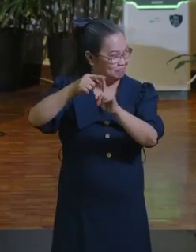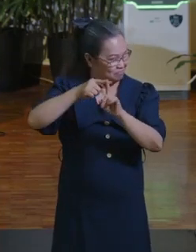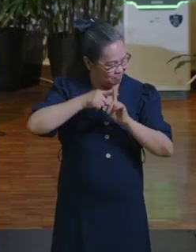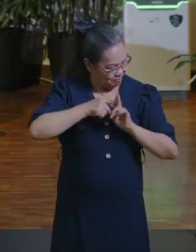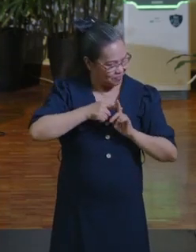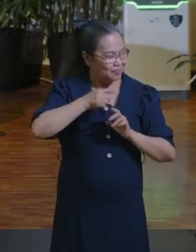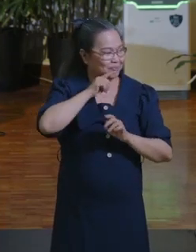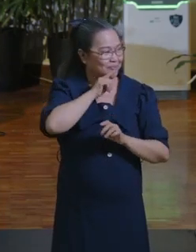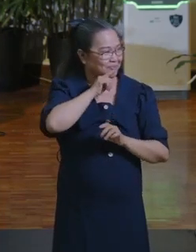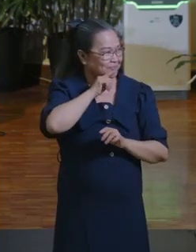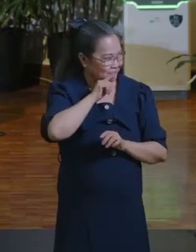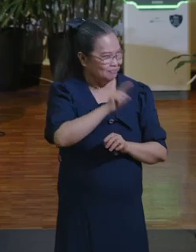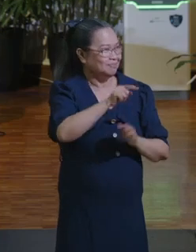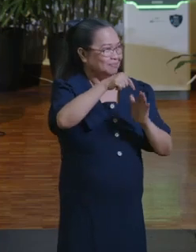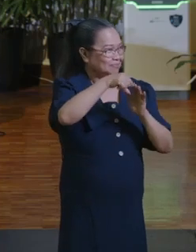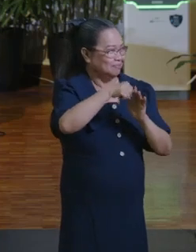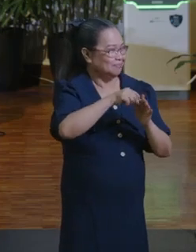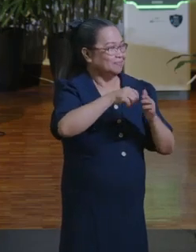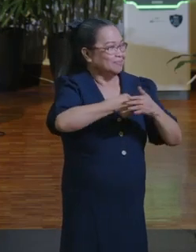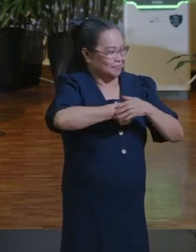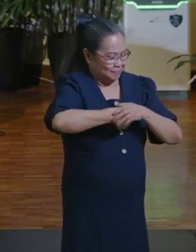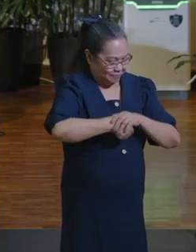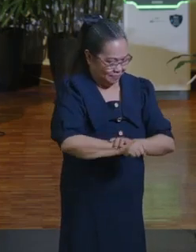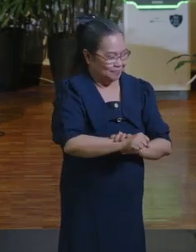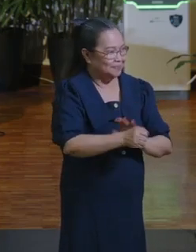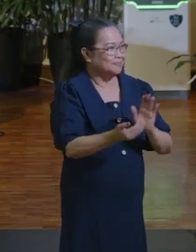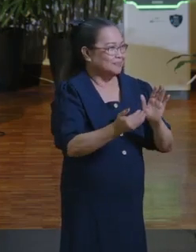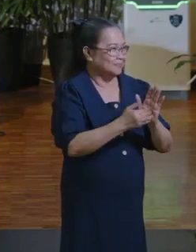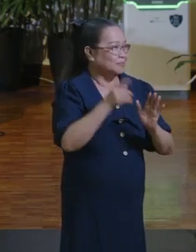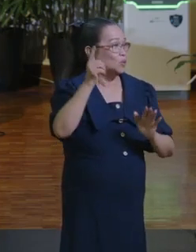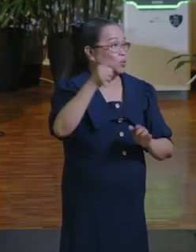sapagkat tayo ay ipinanganak niya muli.